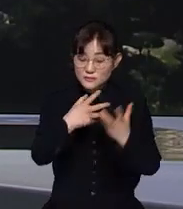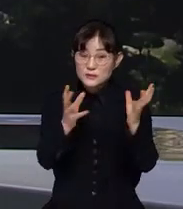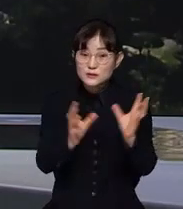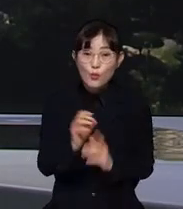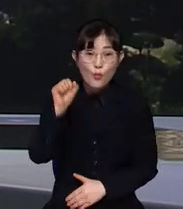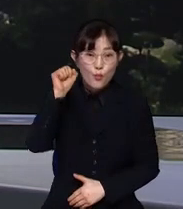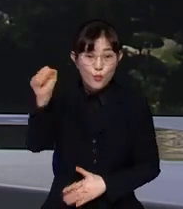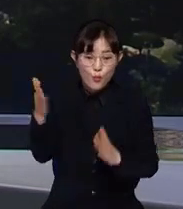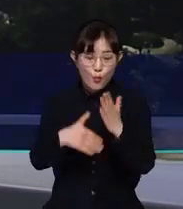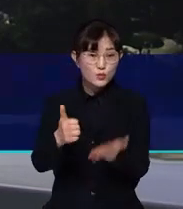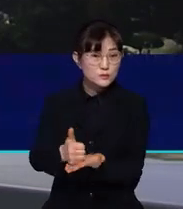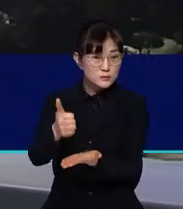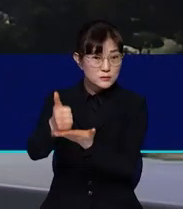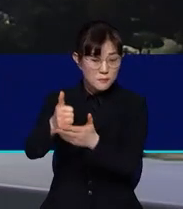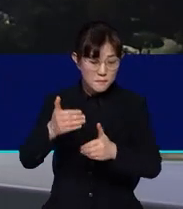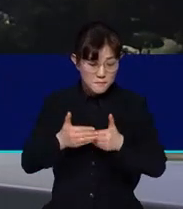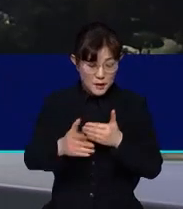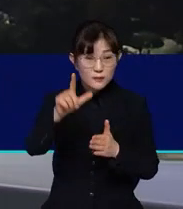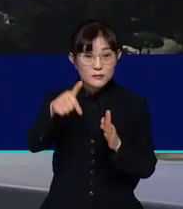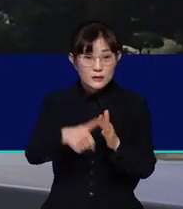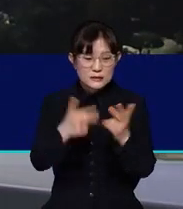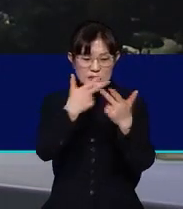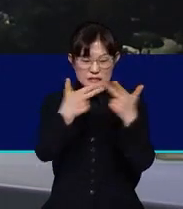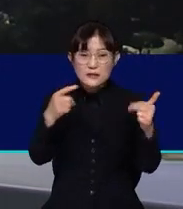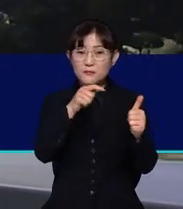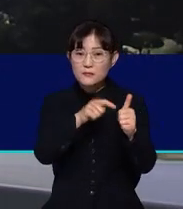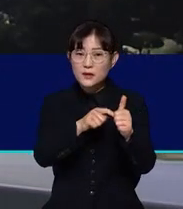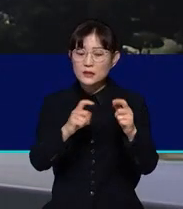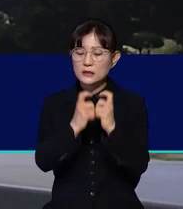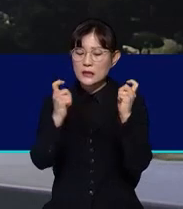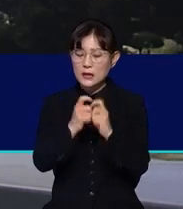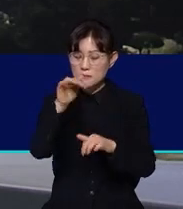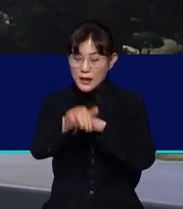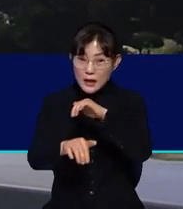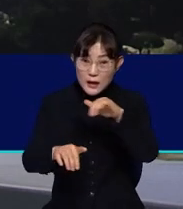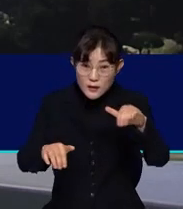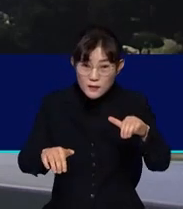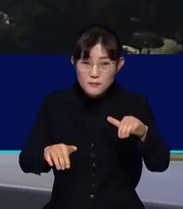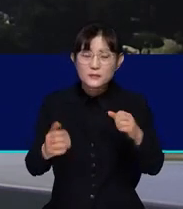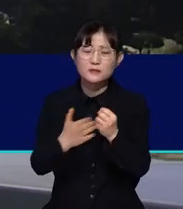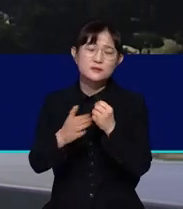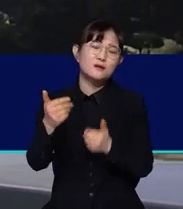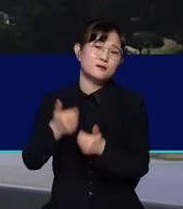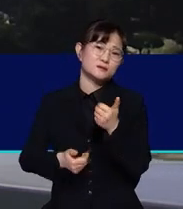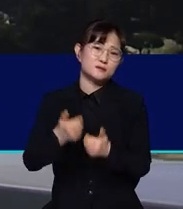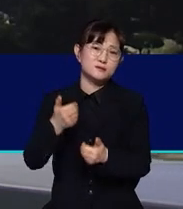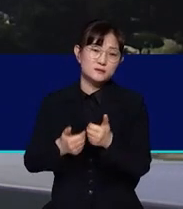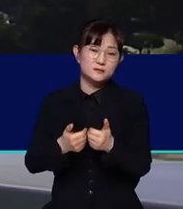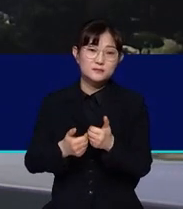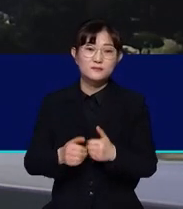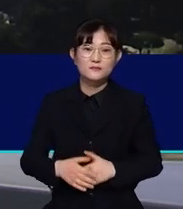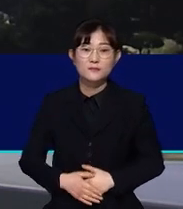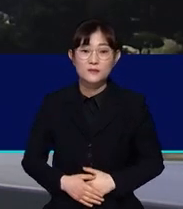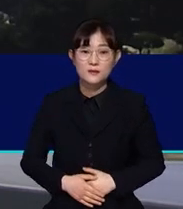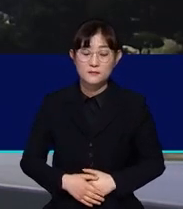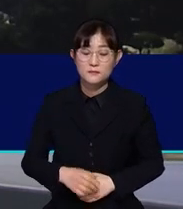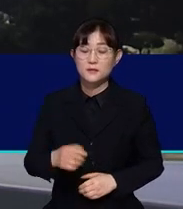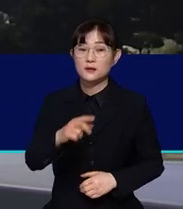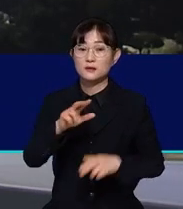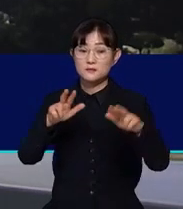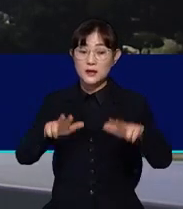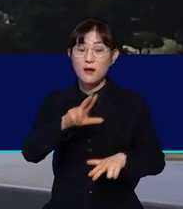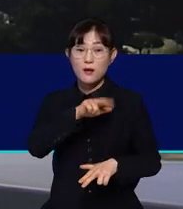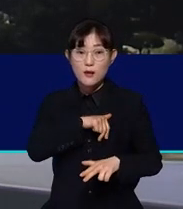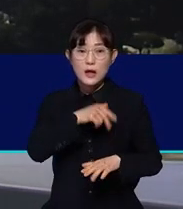더불어민주당의 후보 공천 과정에서 이른바 이재명 대표의 사천 논란이 나오면서 갈등이 이어지고 있습니다. 하위 20%나